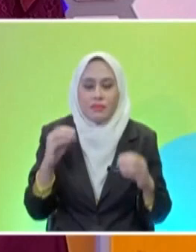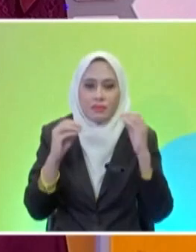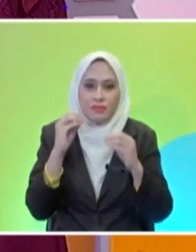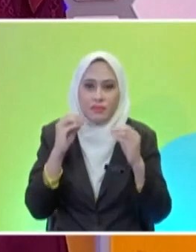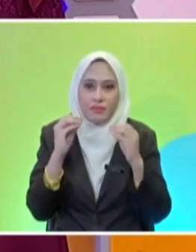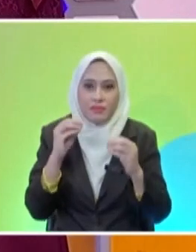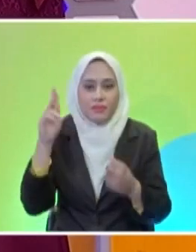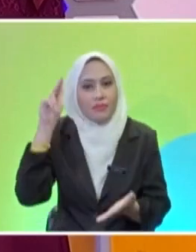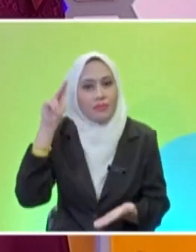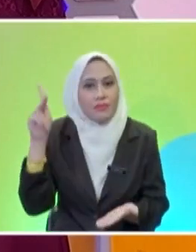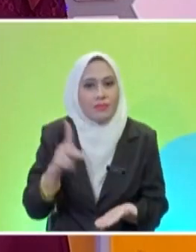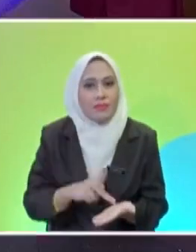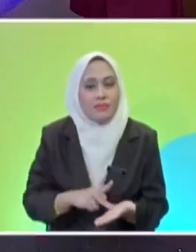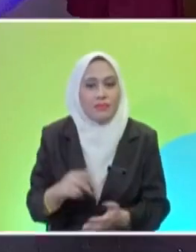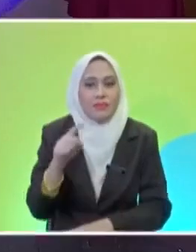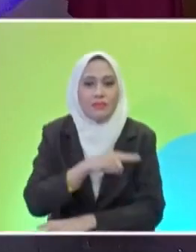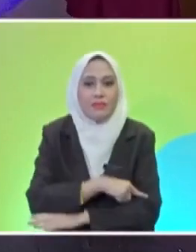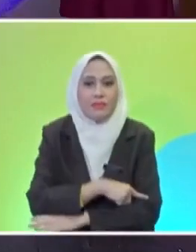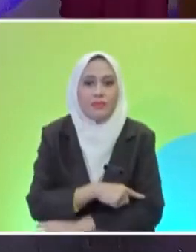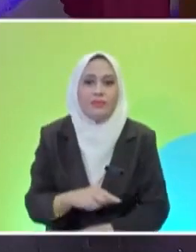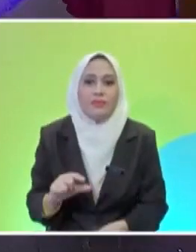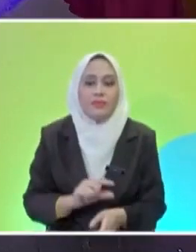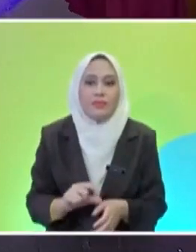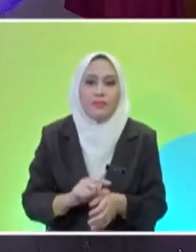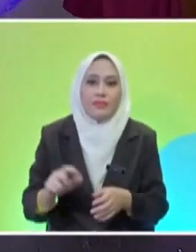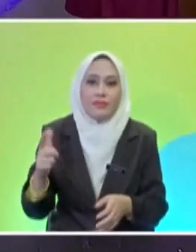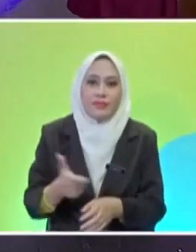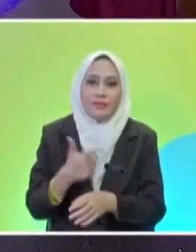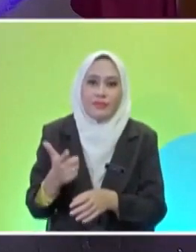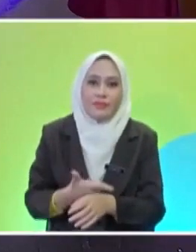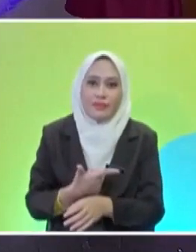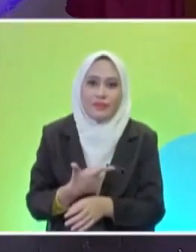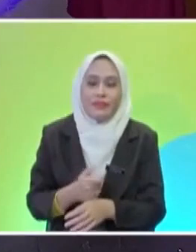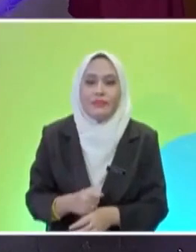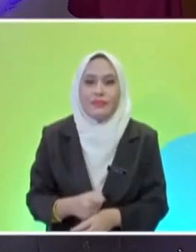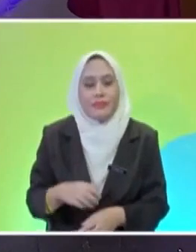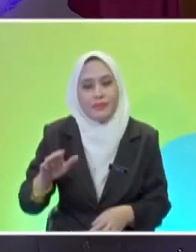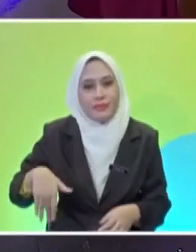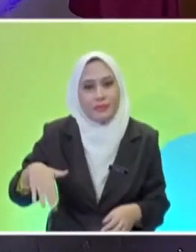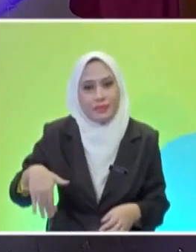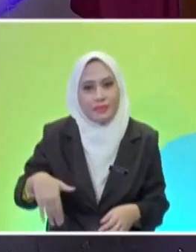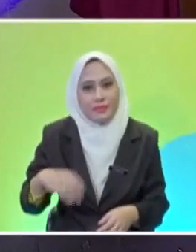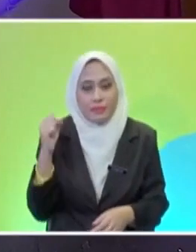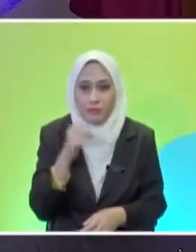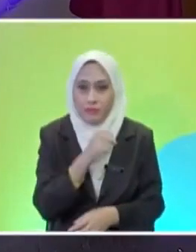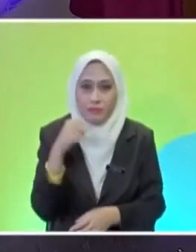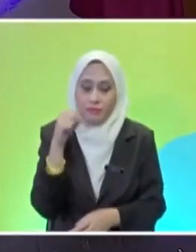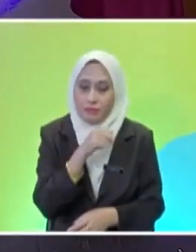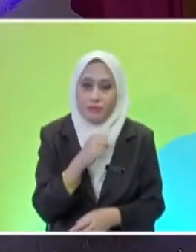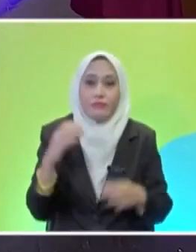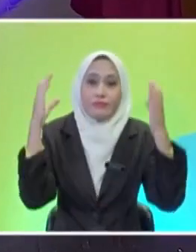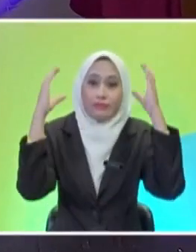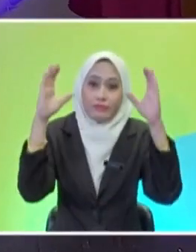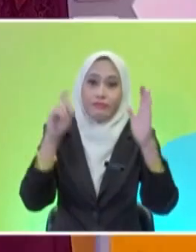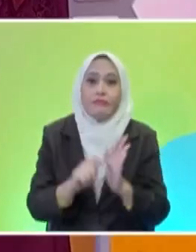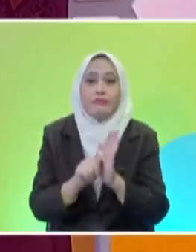lagu. Kita nak nyanyi. Kita nak nyanyi sama-sama. Okey, sebelum kita nyanyi, cikgu nak tunjukkan dulu